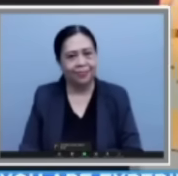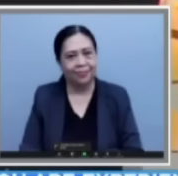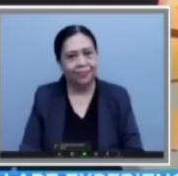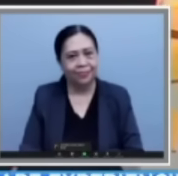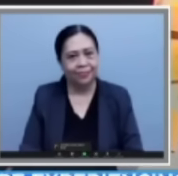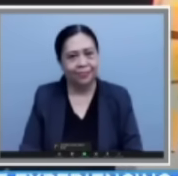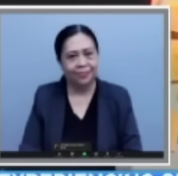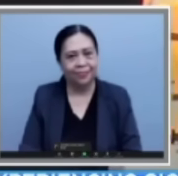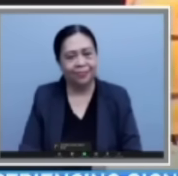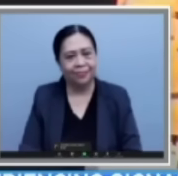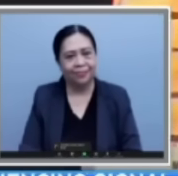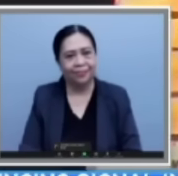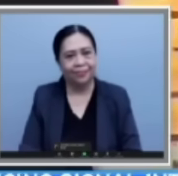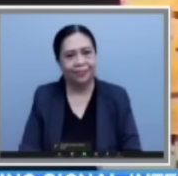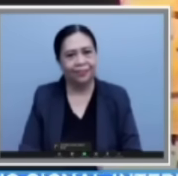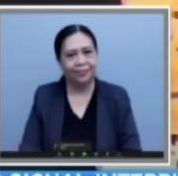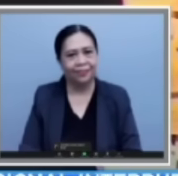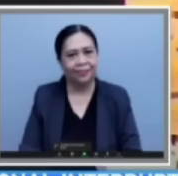words